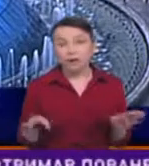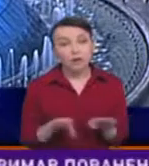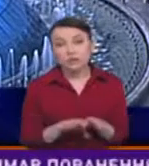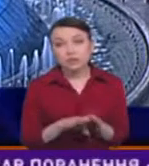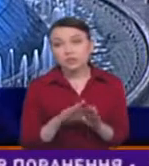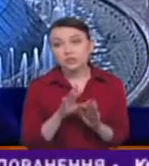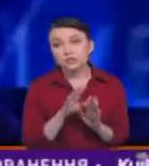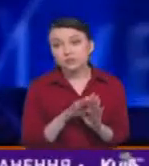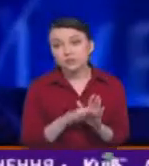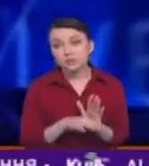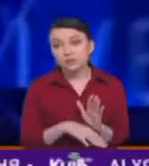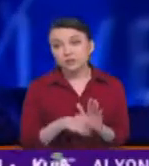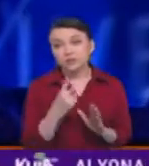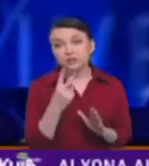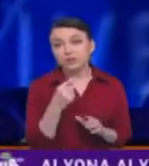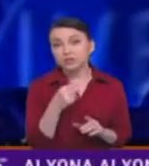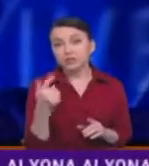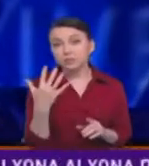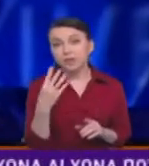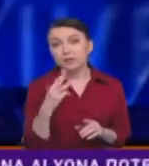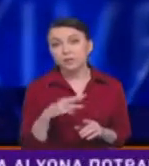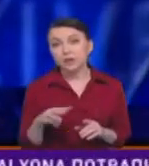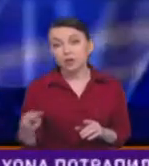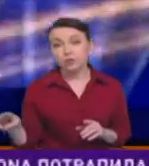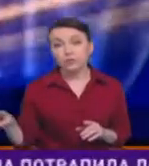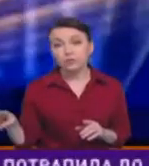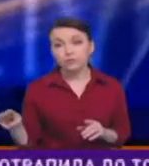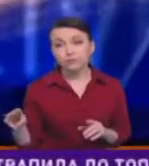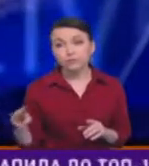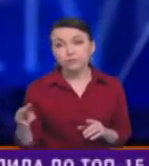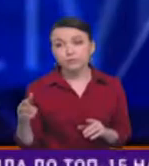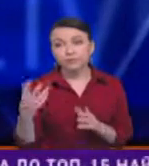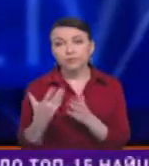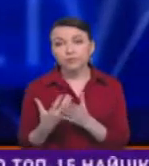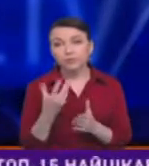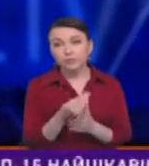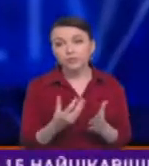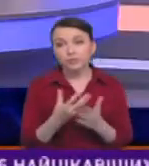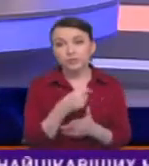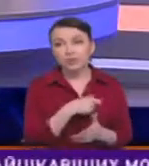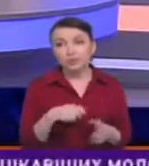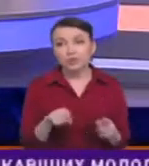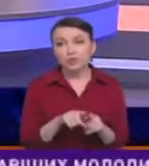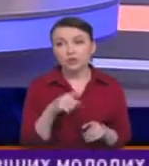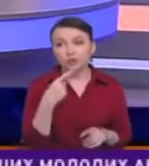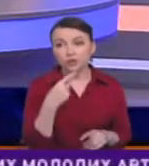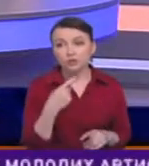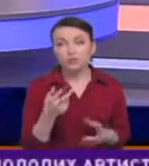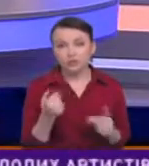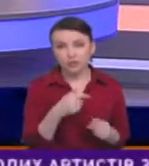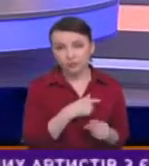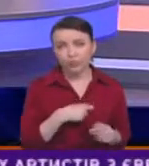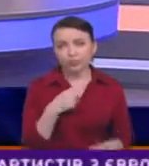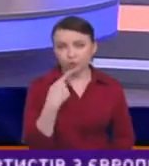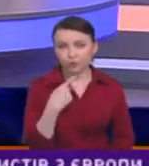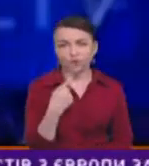парламенту, 2-5 мільйонів умовних одиниць, які заносяться. Ну так депутати говорили. Занесуться. Так депутати говорили, дійсно.